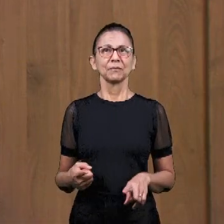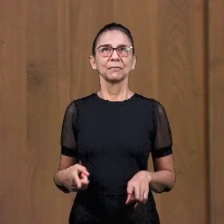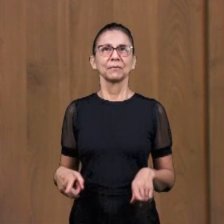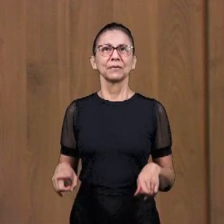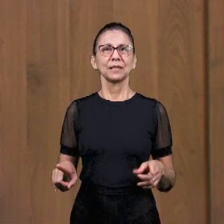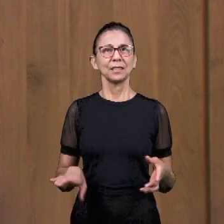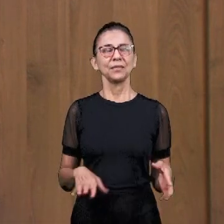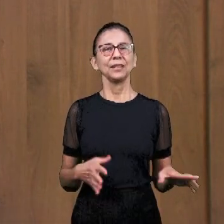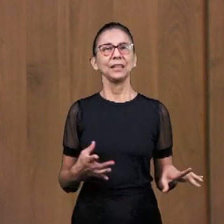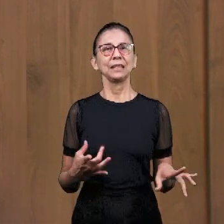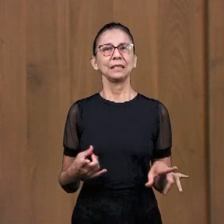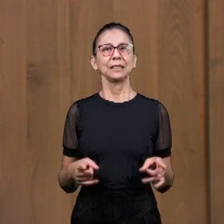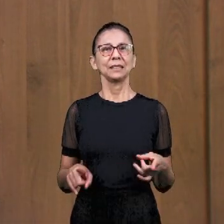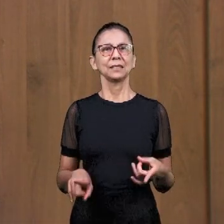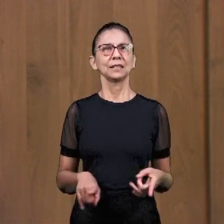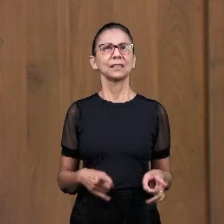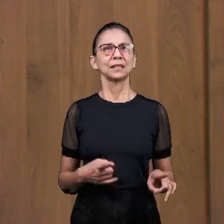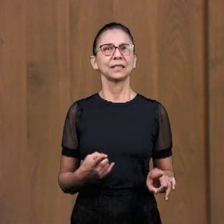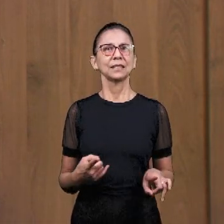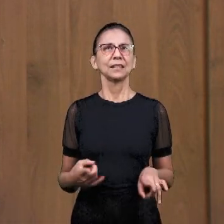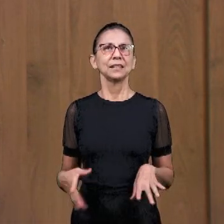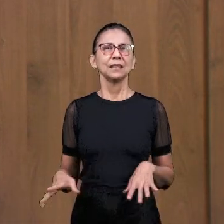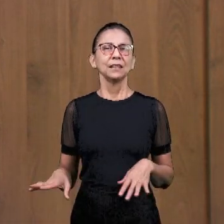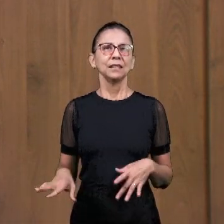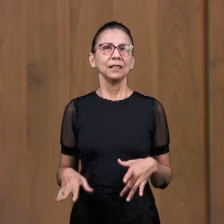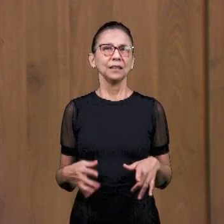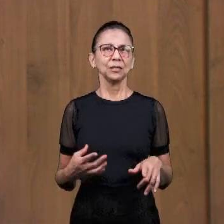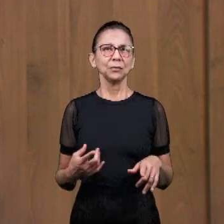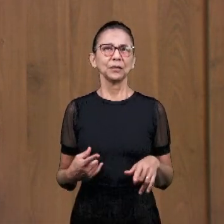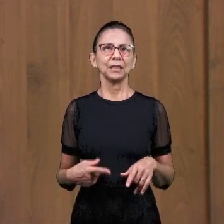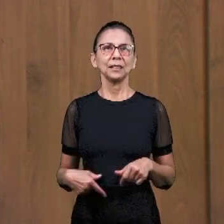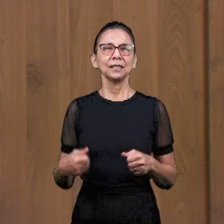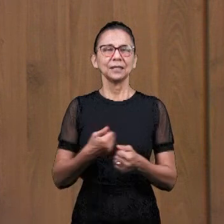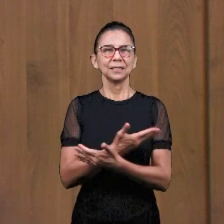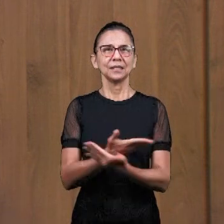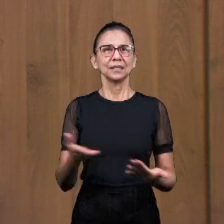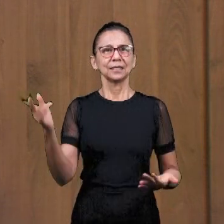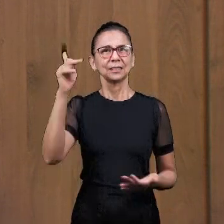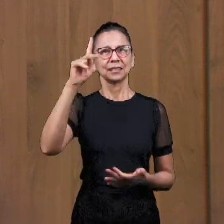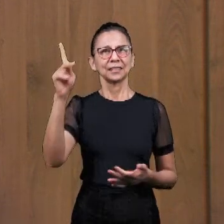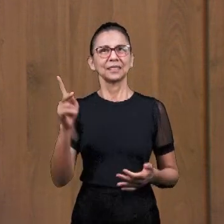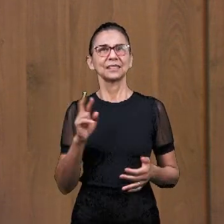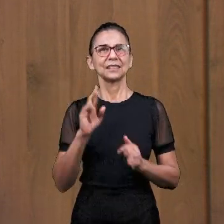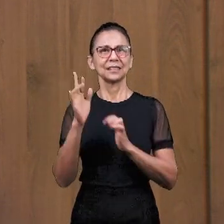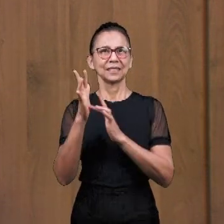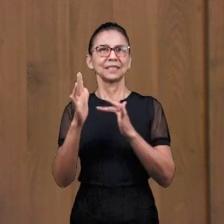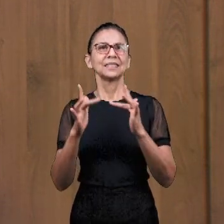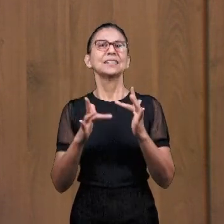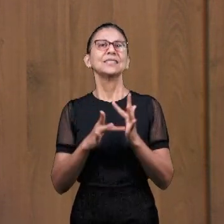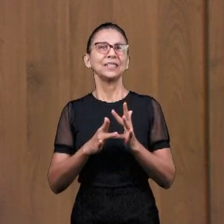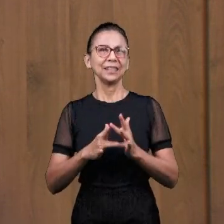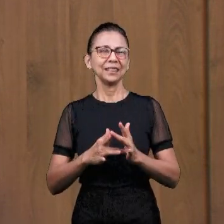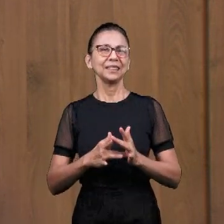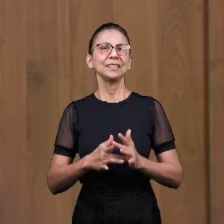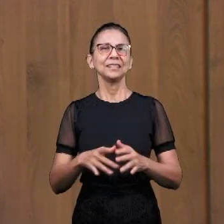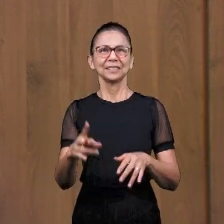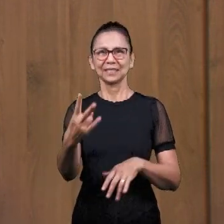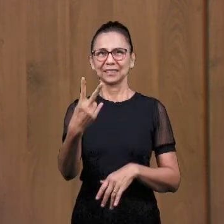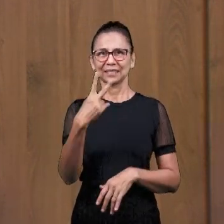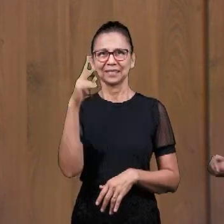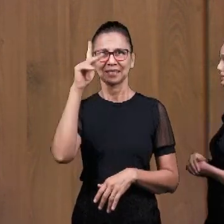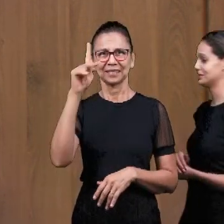Nous saluons à tous les enfants, intermédiaires, adolescents et ceux qui nous assistent dans la paix du Seigneur